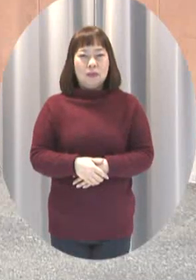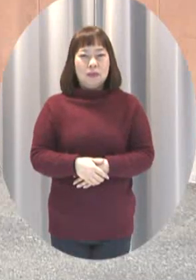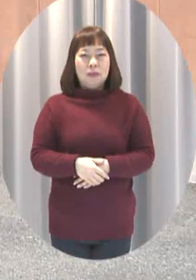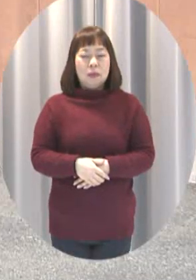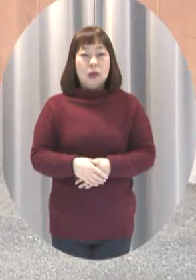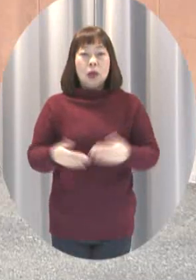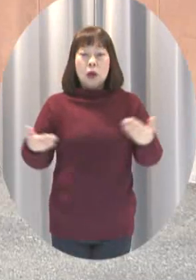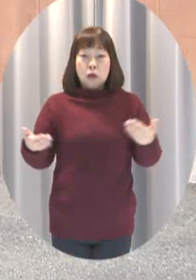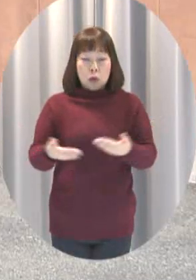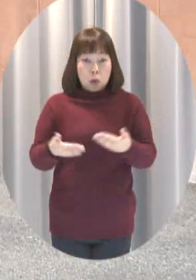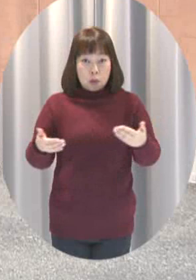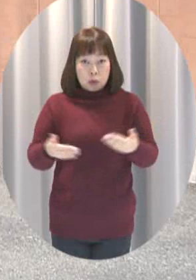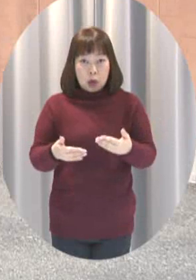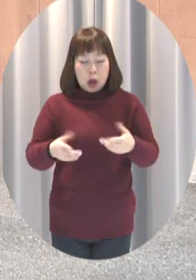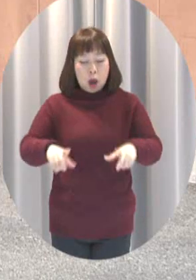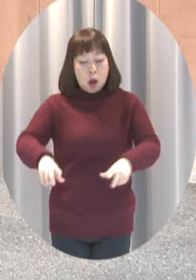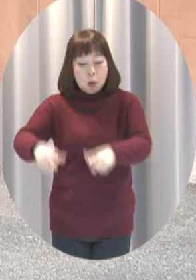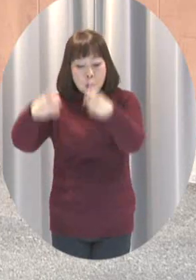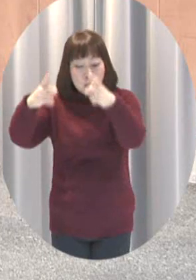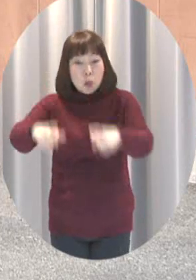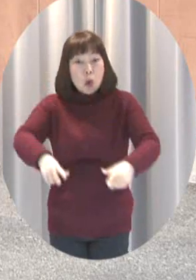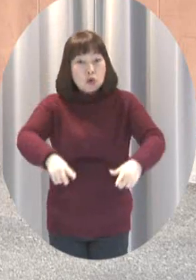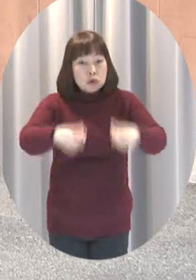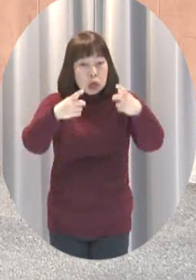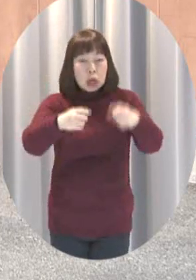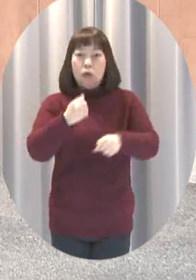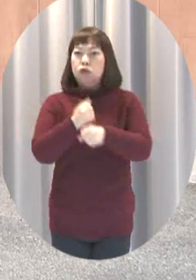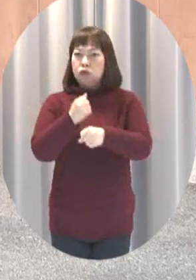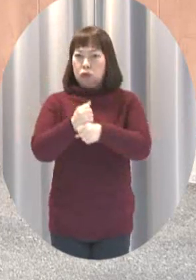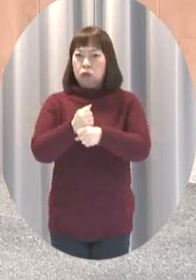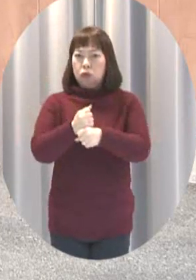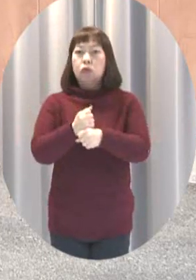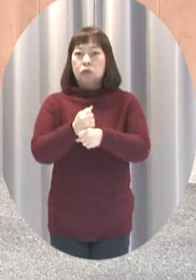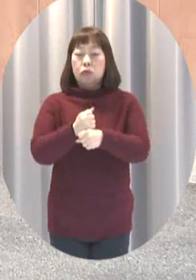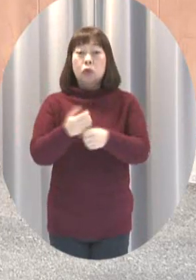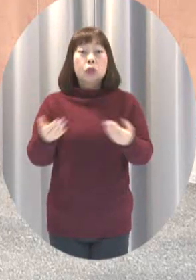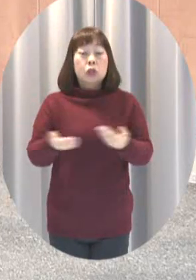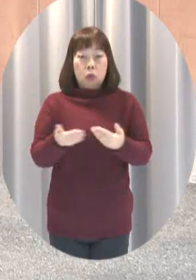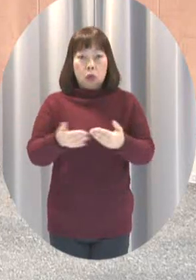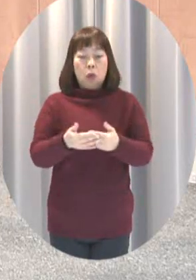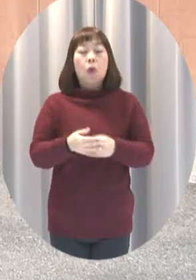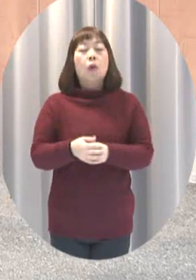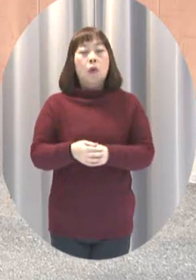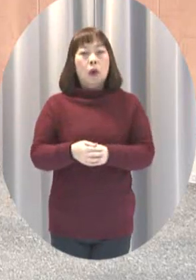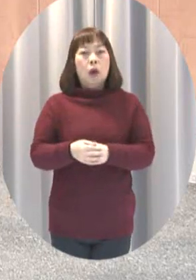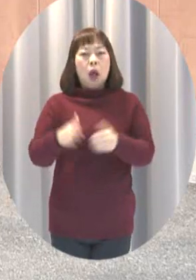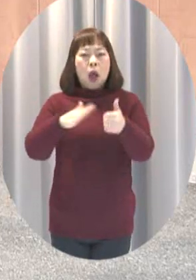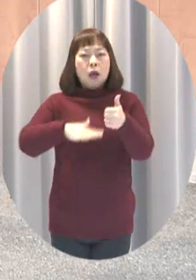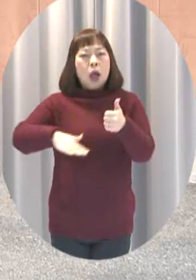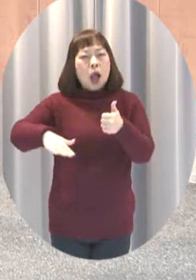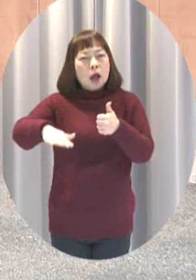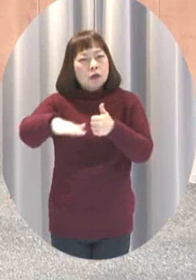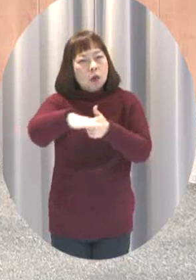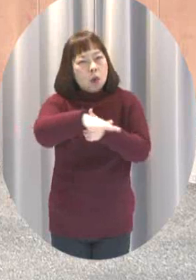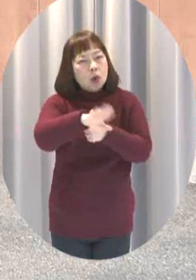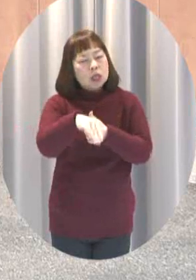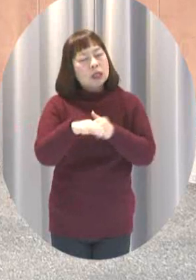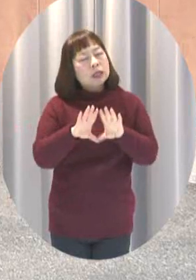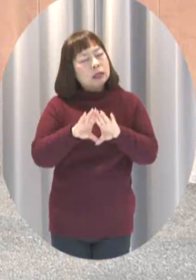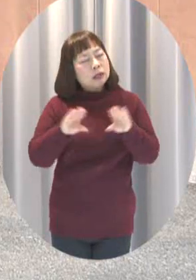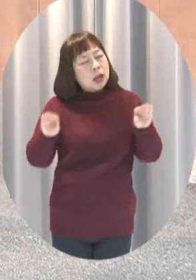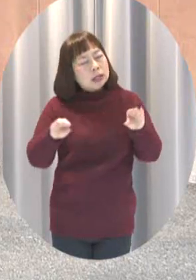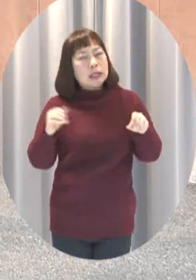業務が木材生産業ということで、環境に優しい産